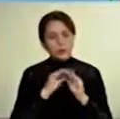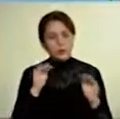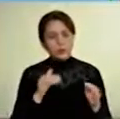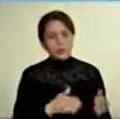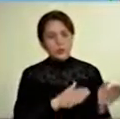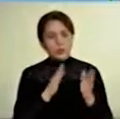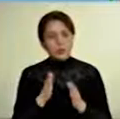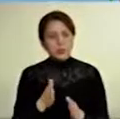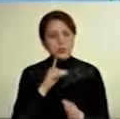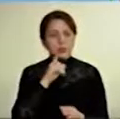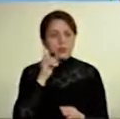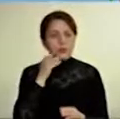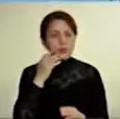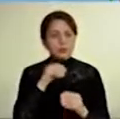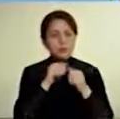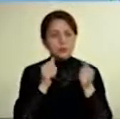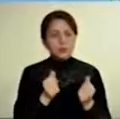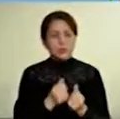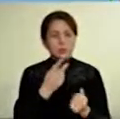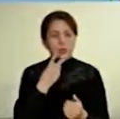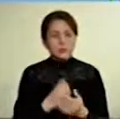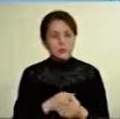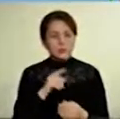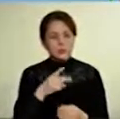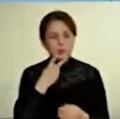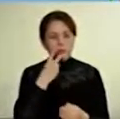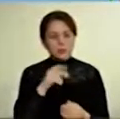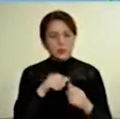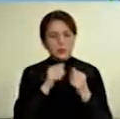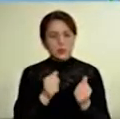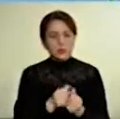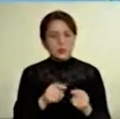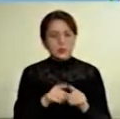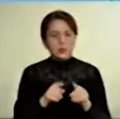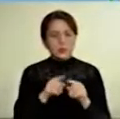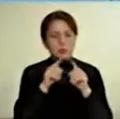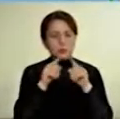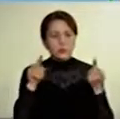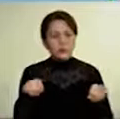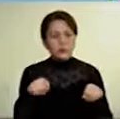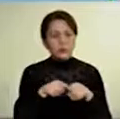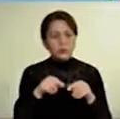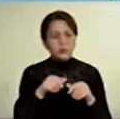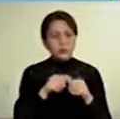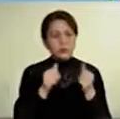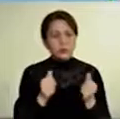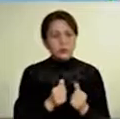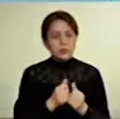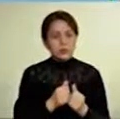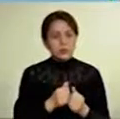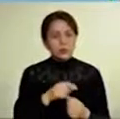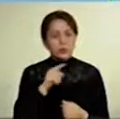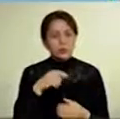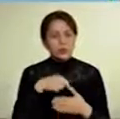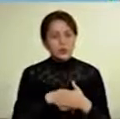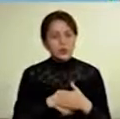keyingi yashil shaklga e'tibor qiling. Bu ko'rinishdagi shakl ham to'g'ri to'rtburchak ko'rinishdagi shakl. Ularning ichki sohasida